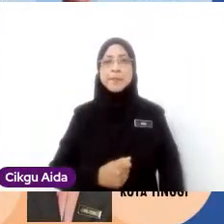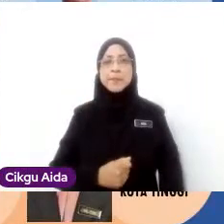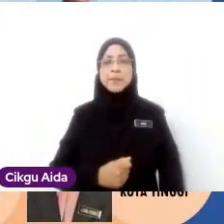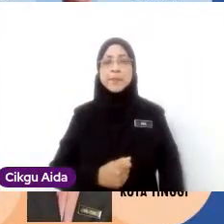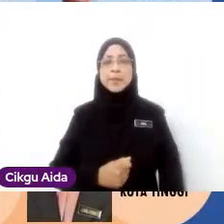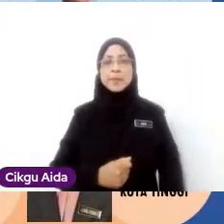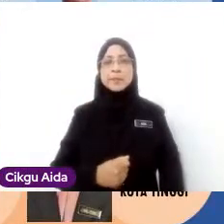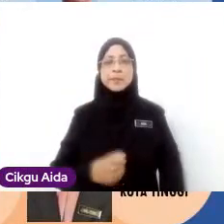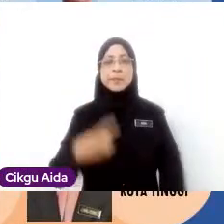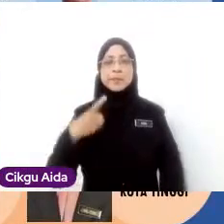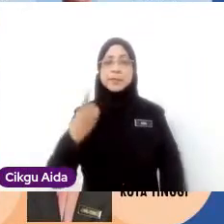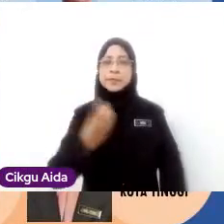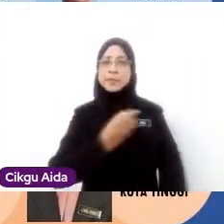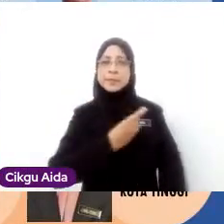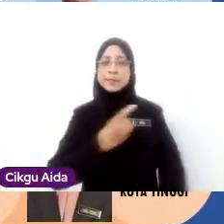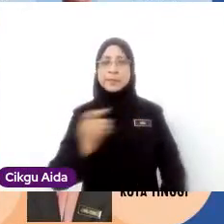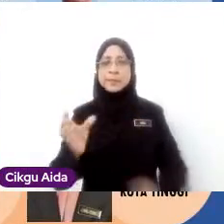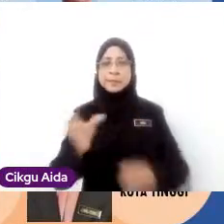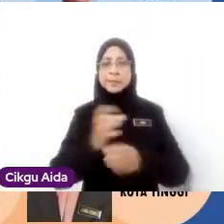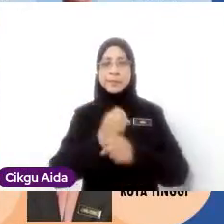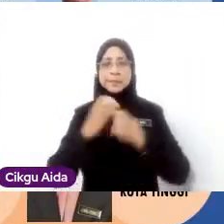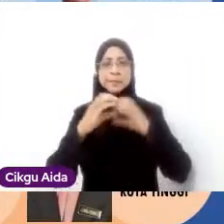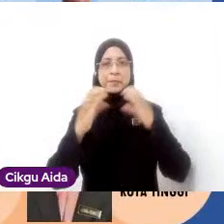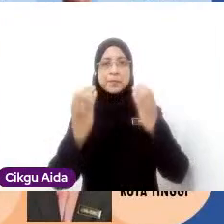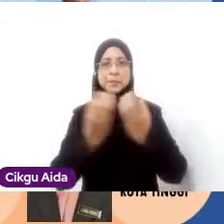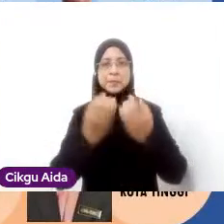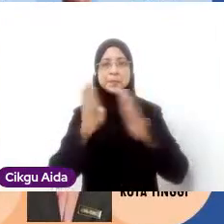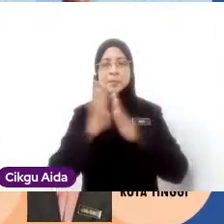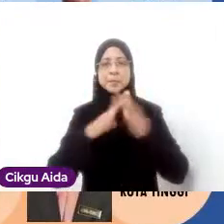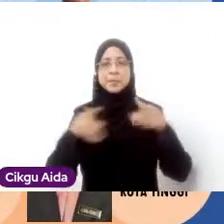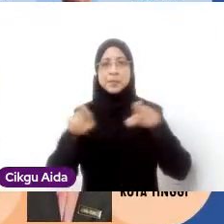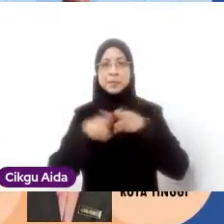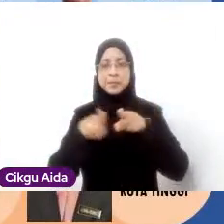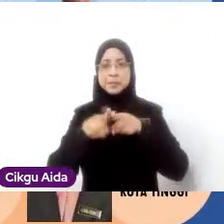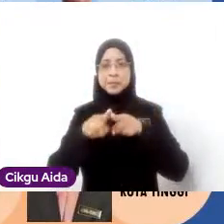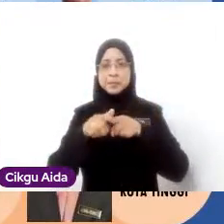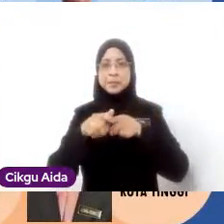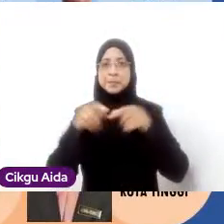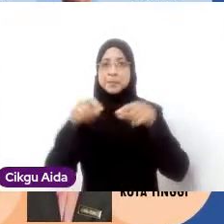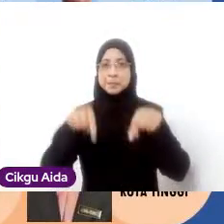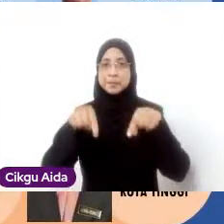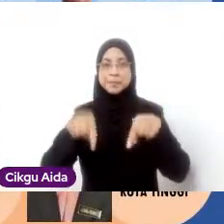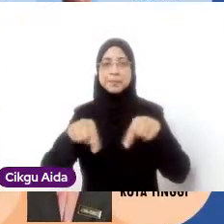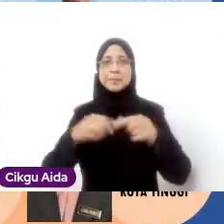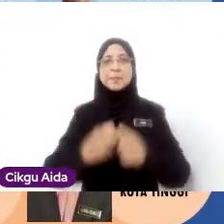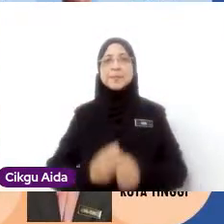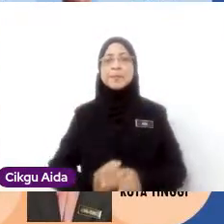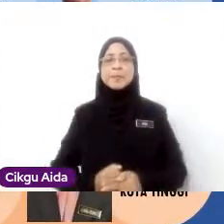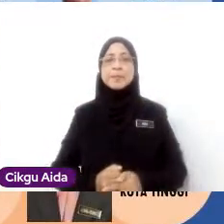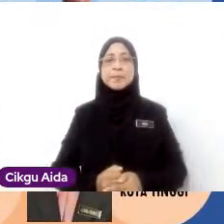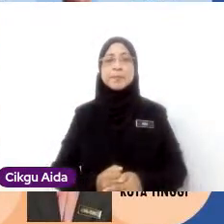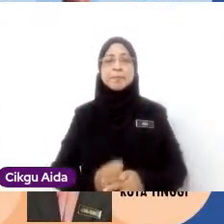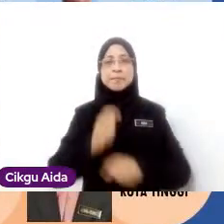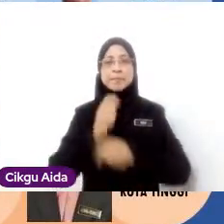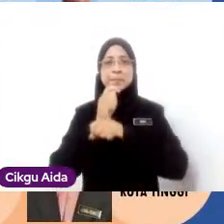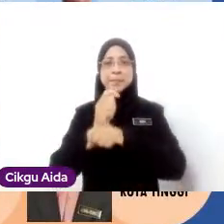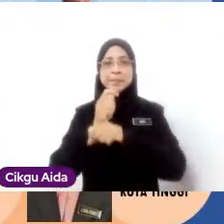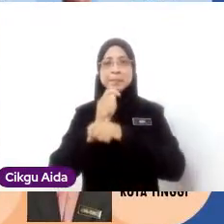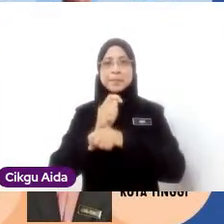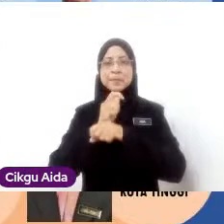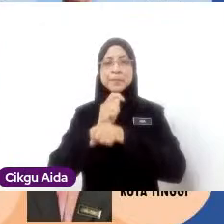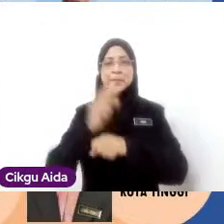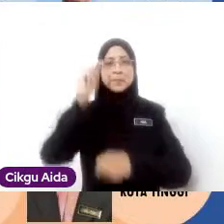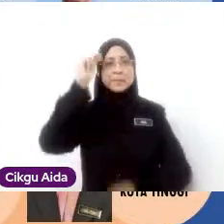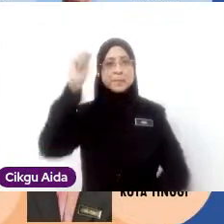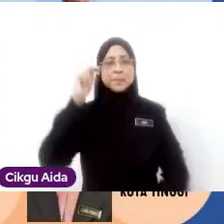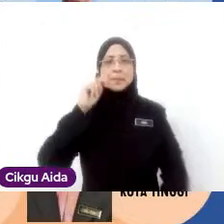dengan inayah dan kurnianya dapat kita bersama-sama berkumpul di hari yang indah ini. Tahniah kepada tuan-puan dan